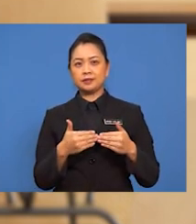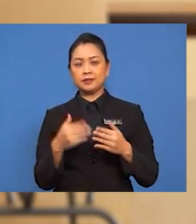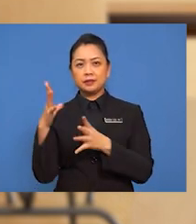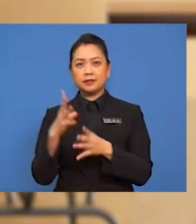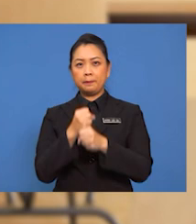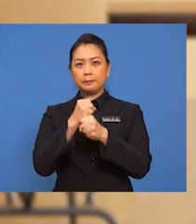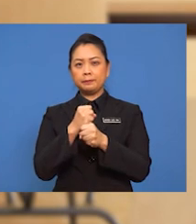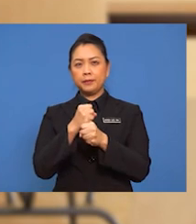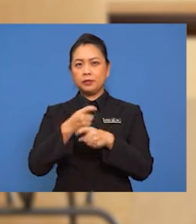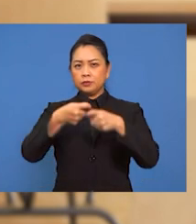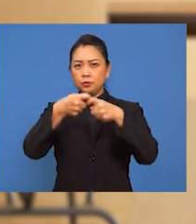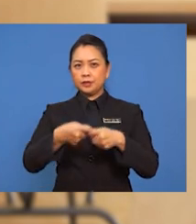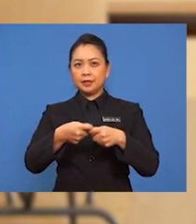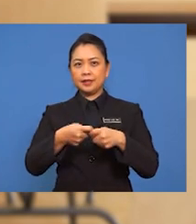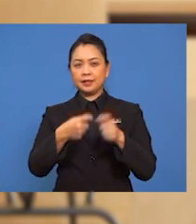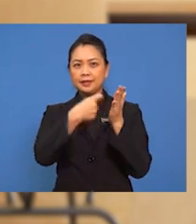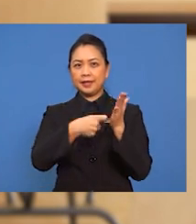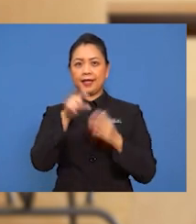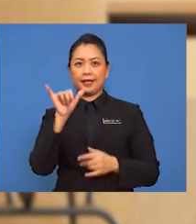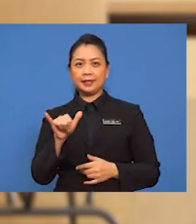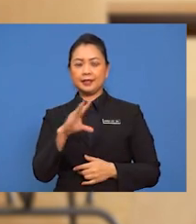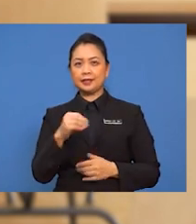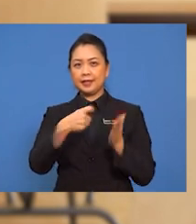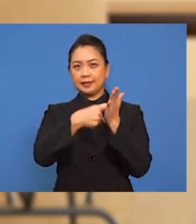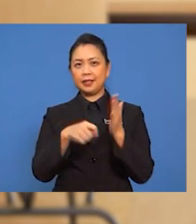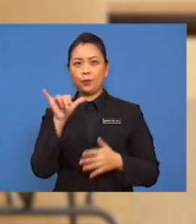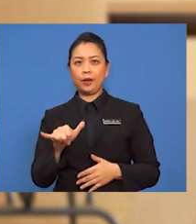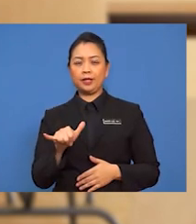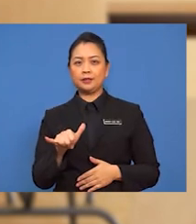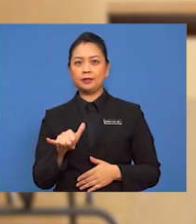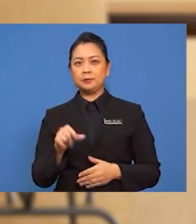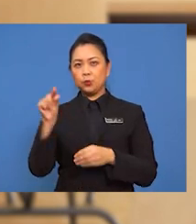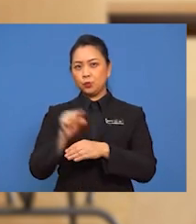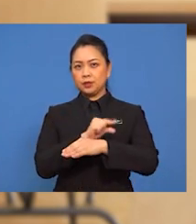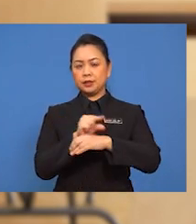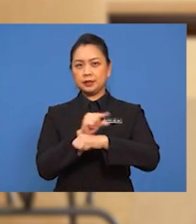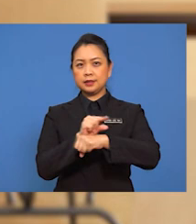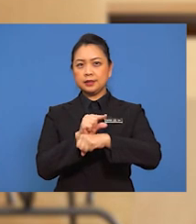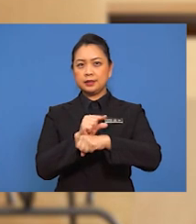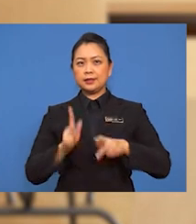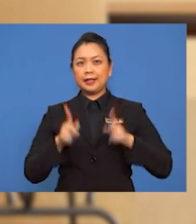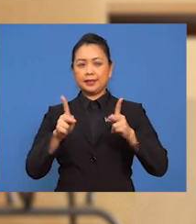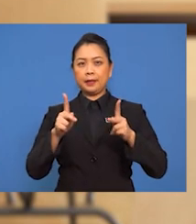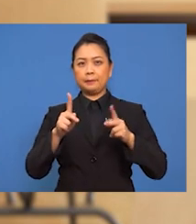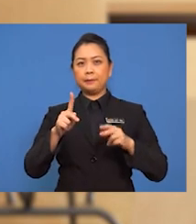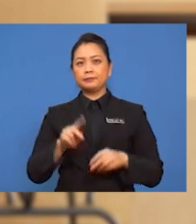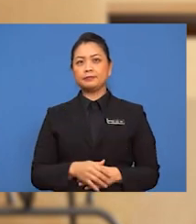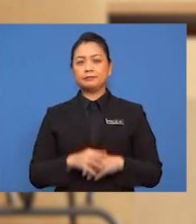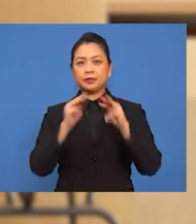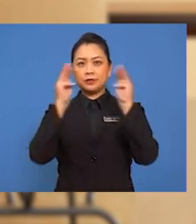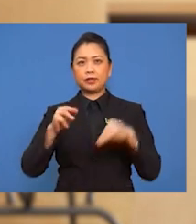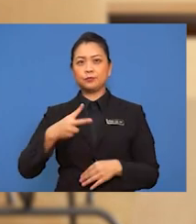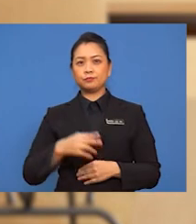Dapat menentukan Nilai X Dan nilai Y Menggunakan Matriks Sonsal